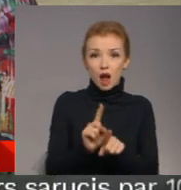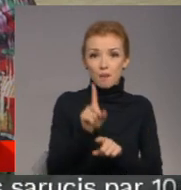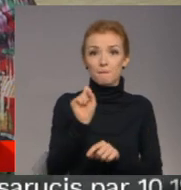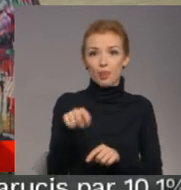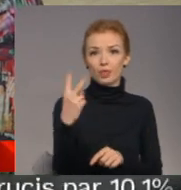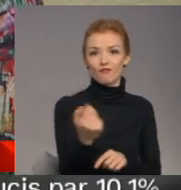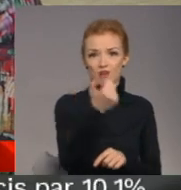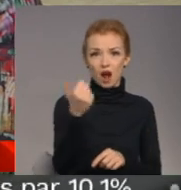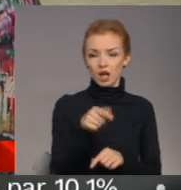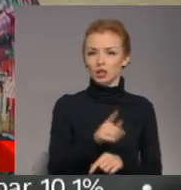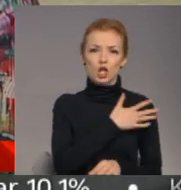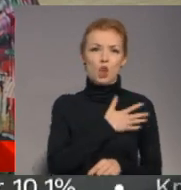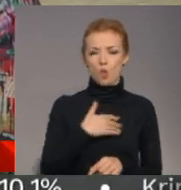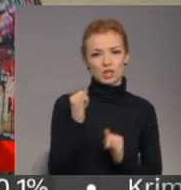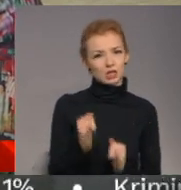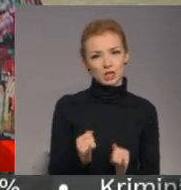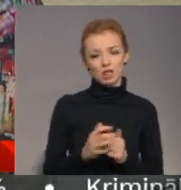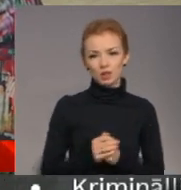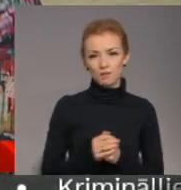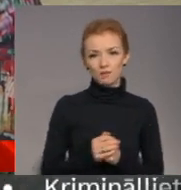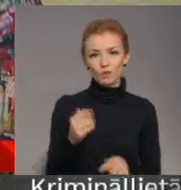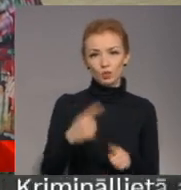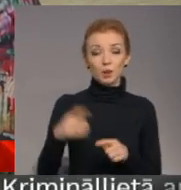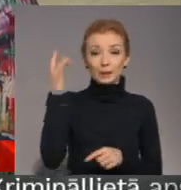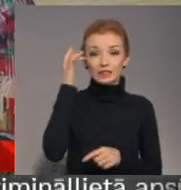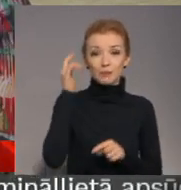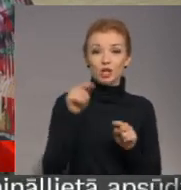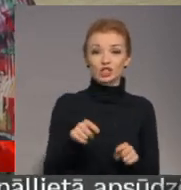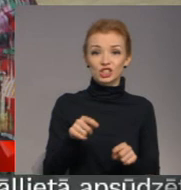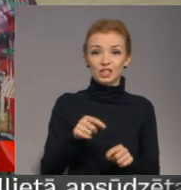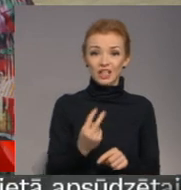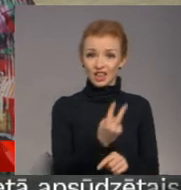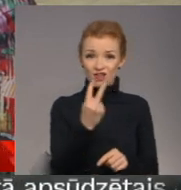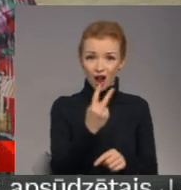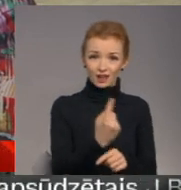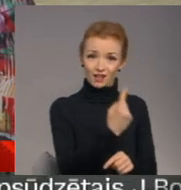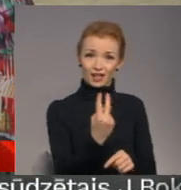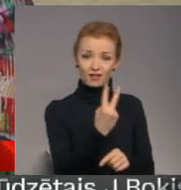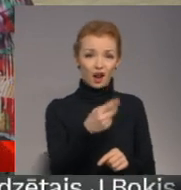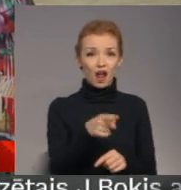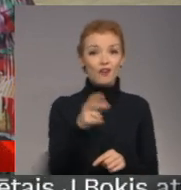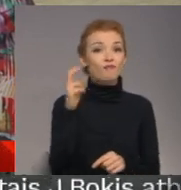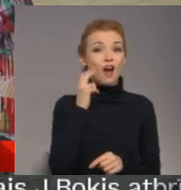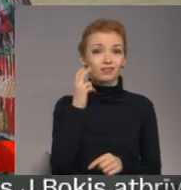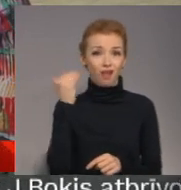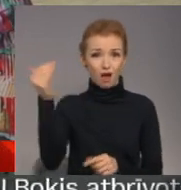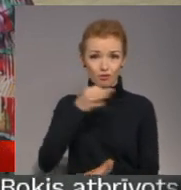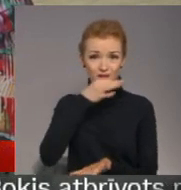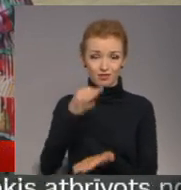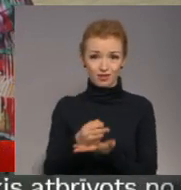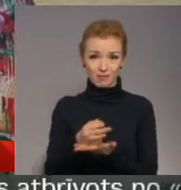ir pavisam ļoti slikta tendence. Un principā šis vecums līdz 2 gadiem ir vecāku rokās